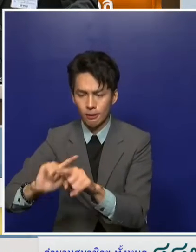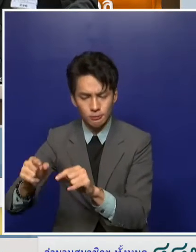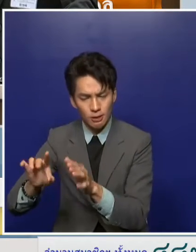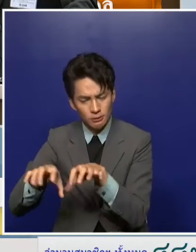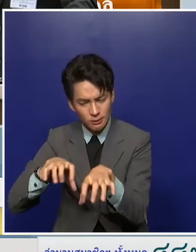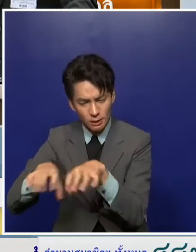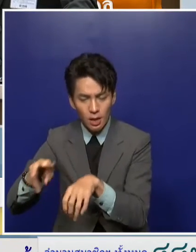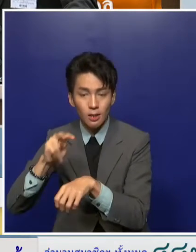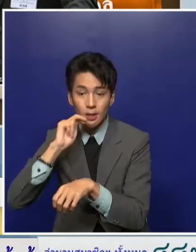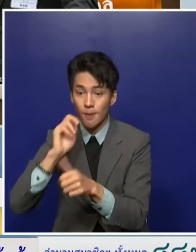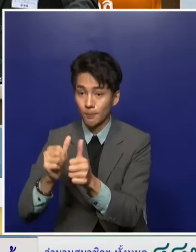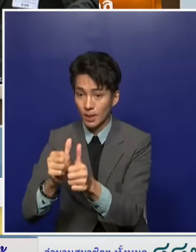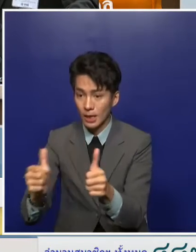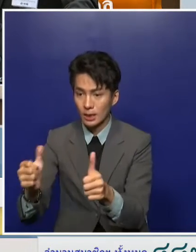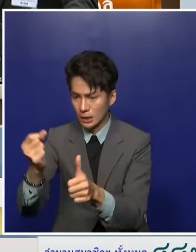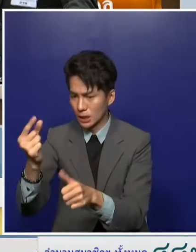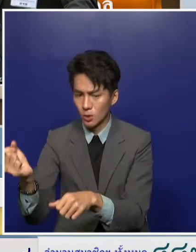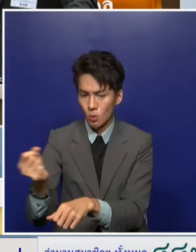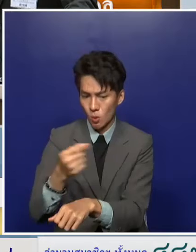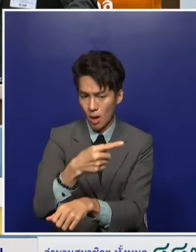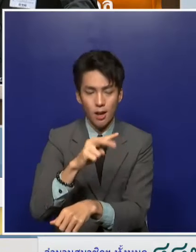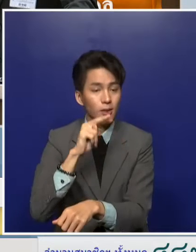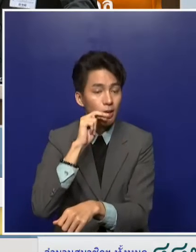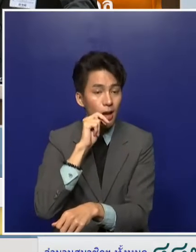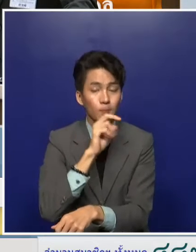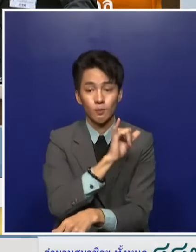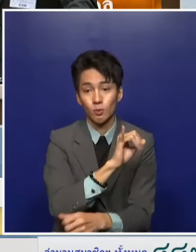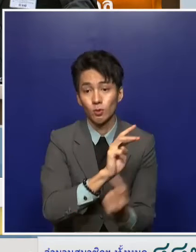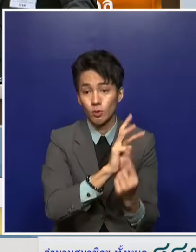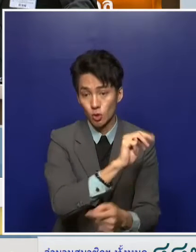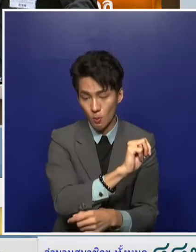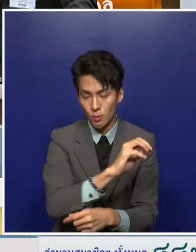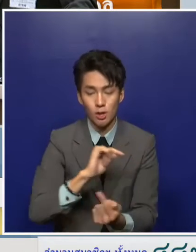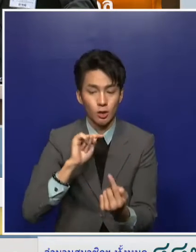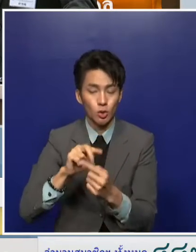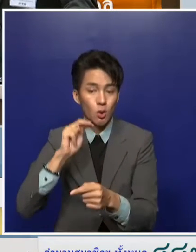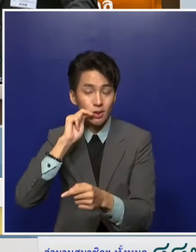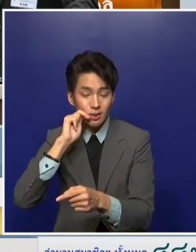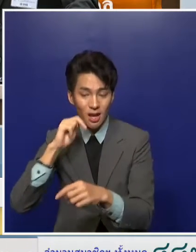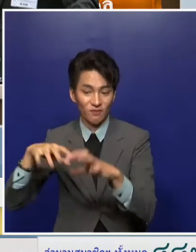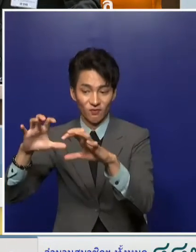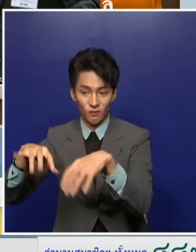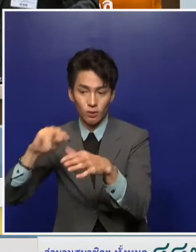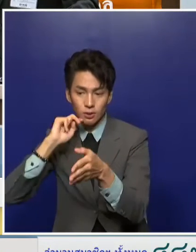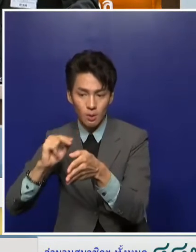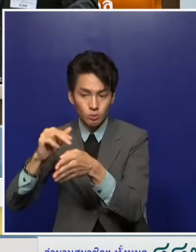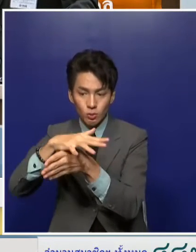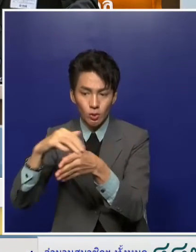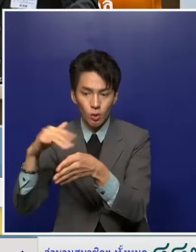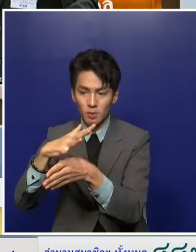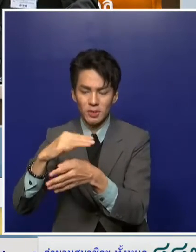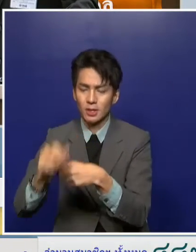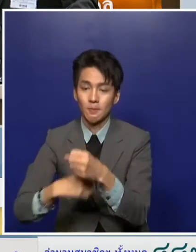ประสิทธิภาพกว่าแม่น้ำยมอย่างเห็นได้ชัดในหน้าฝนน้ำแทบไม่เคยล้นตลิ่งเลยแม้แต่ในปีพ.ศ